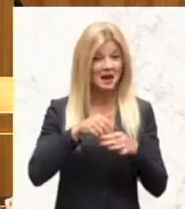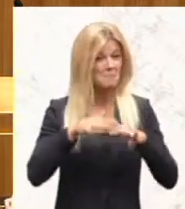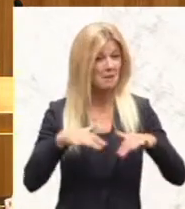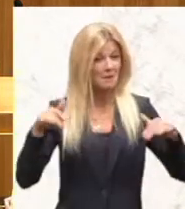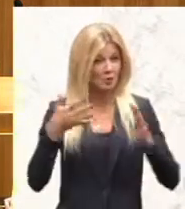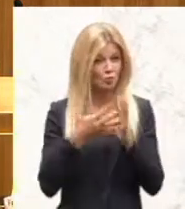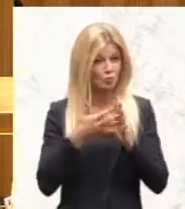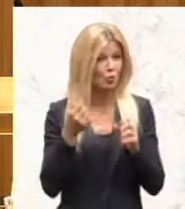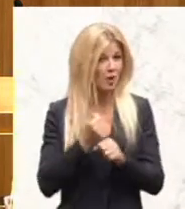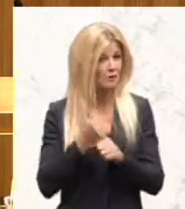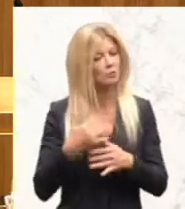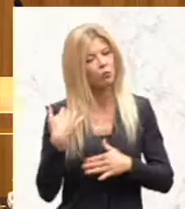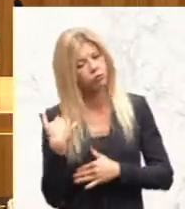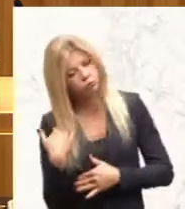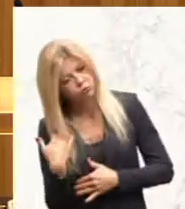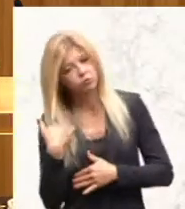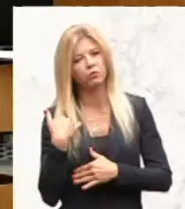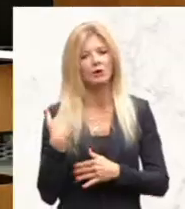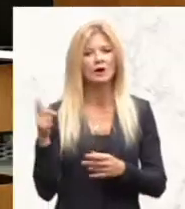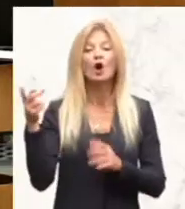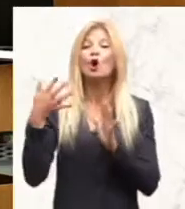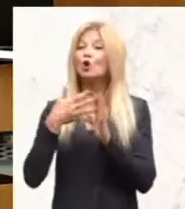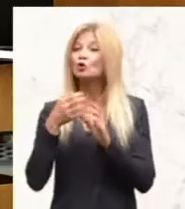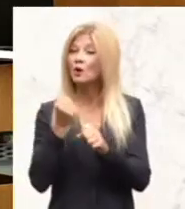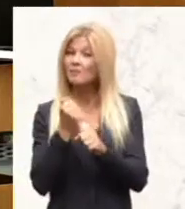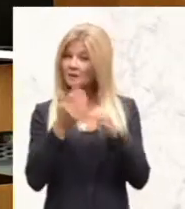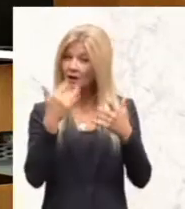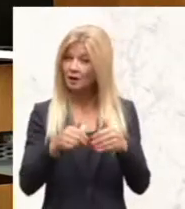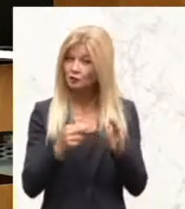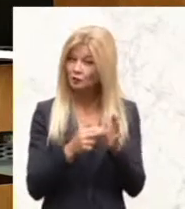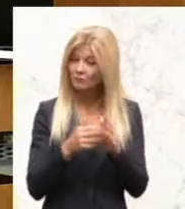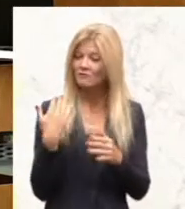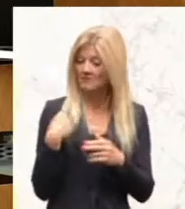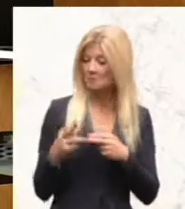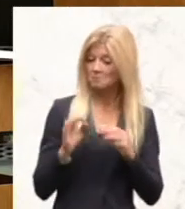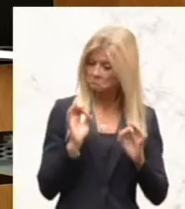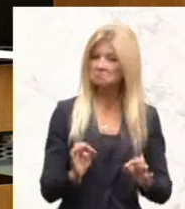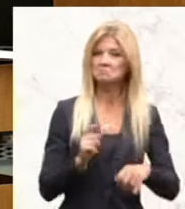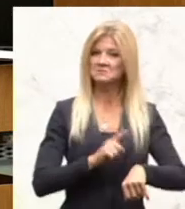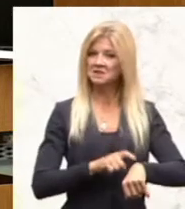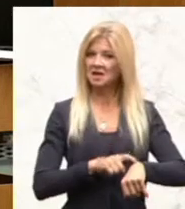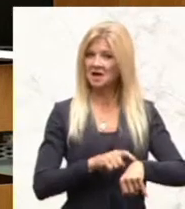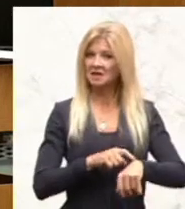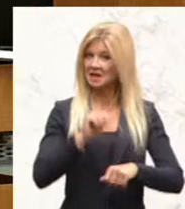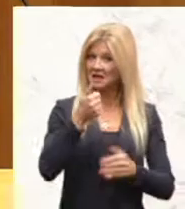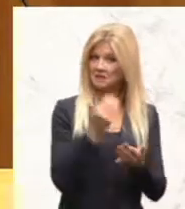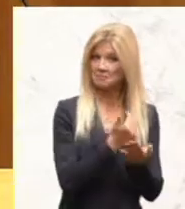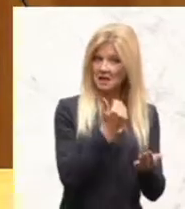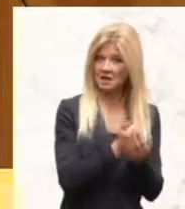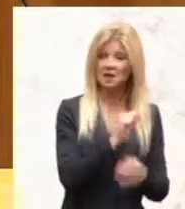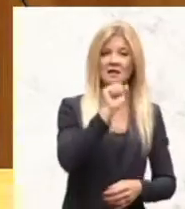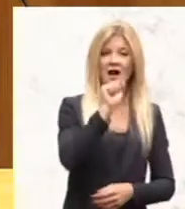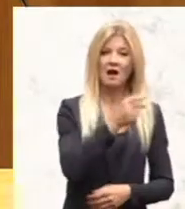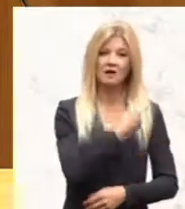Kontrollarbeit durch den Rechnungshof ist relativ zeitgerecht mit einem ersten Bericht über Adonis erfolgt, wo bereits